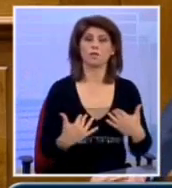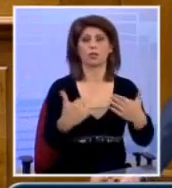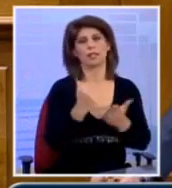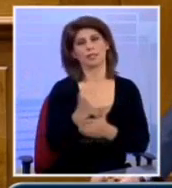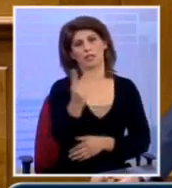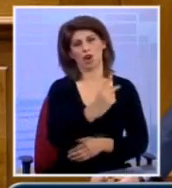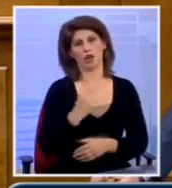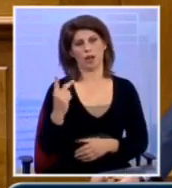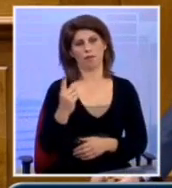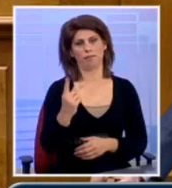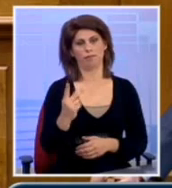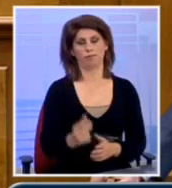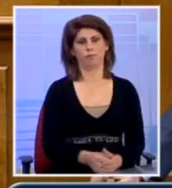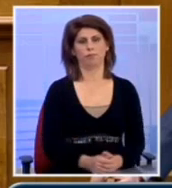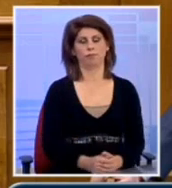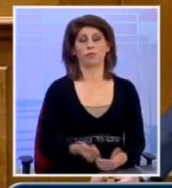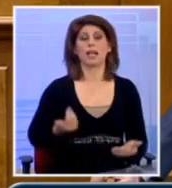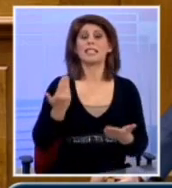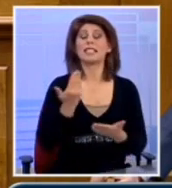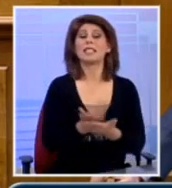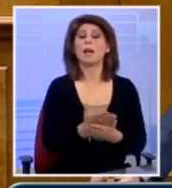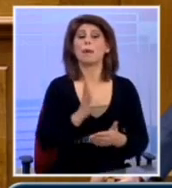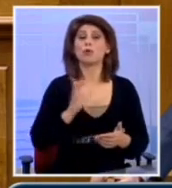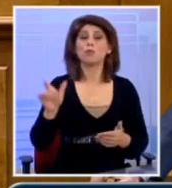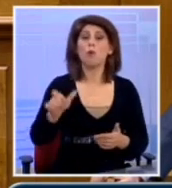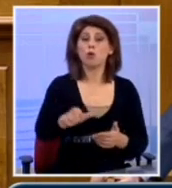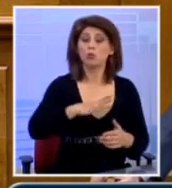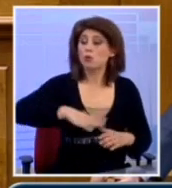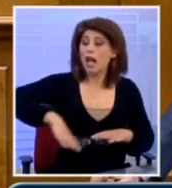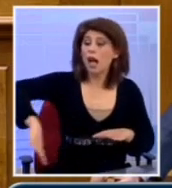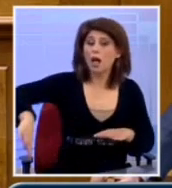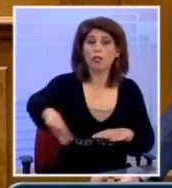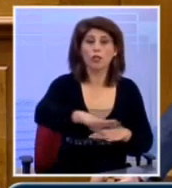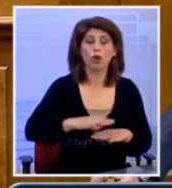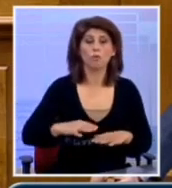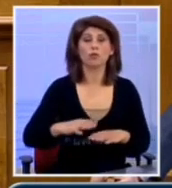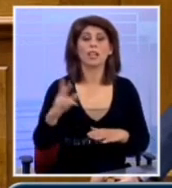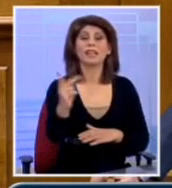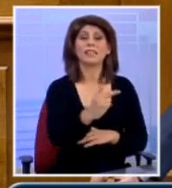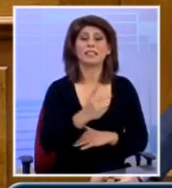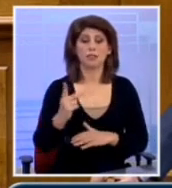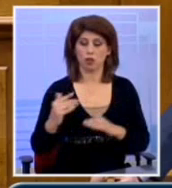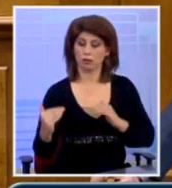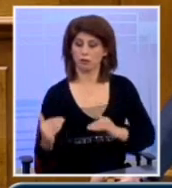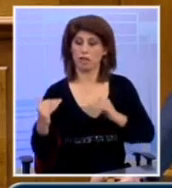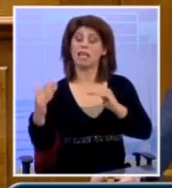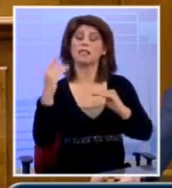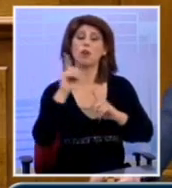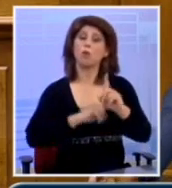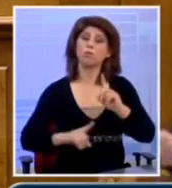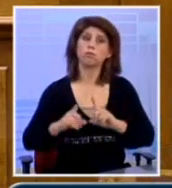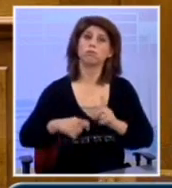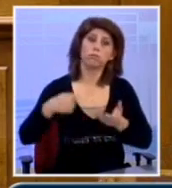στην κοινωνία. Ζητάμε από τους πολίτες, τον λαό, τις κοινωνικές τάξεις, θύματα του